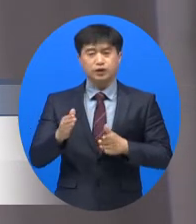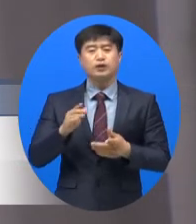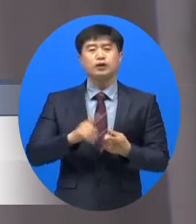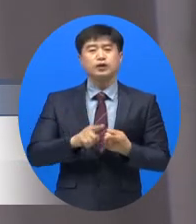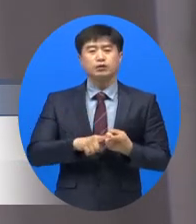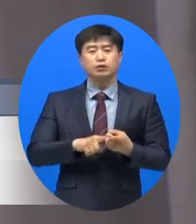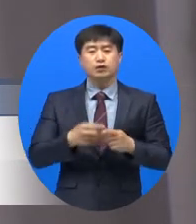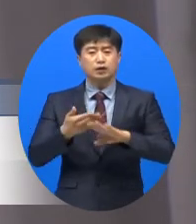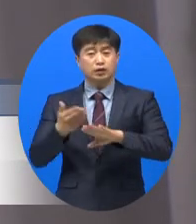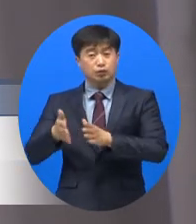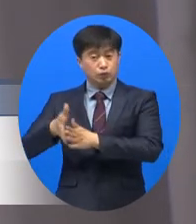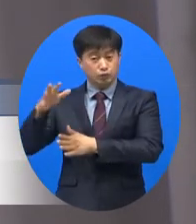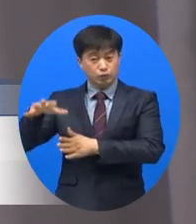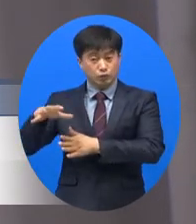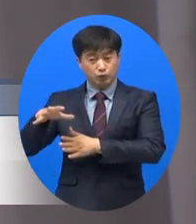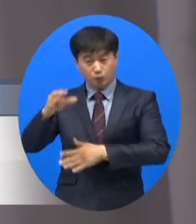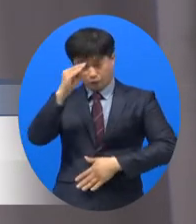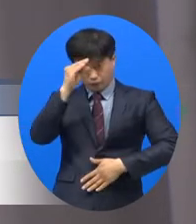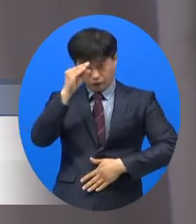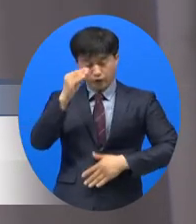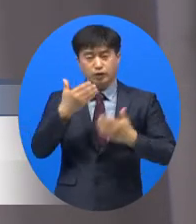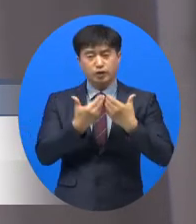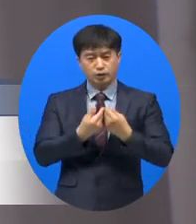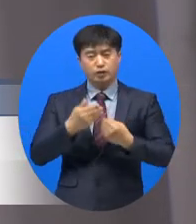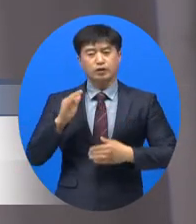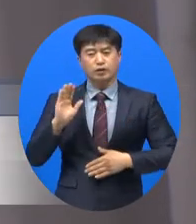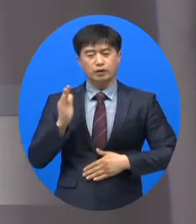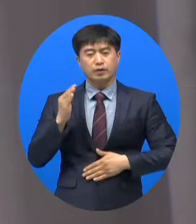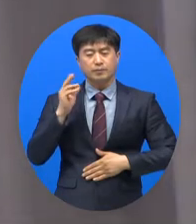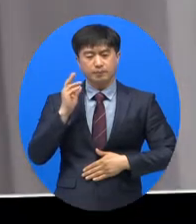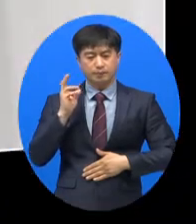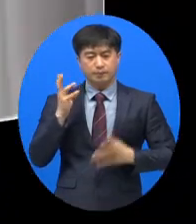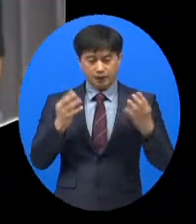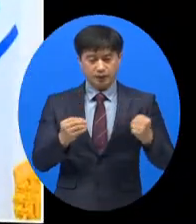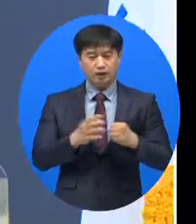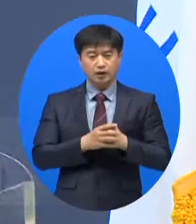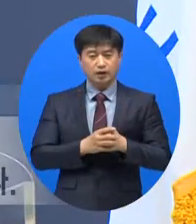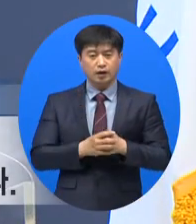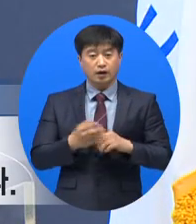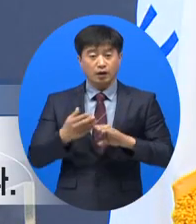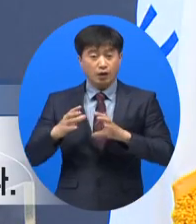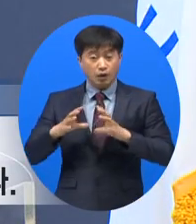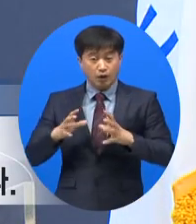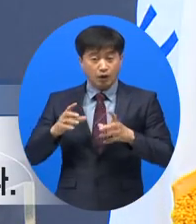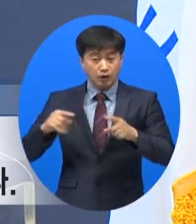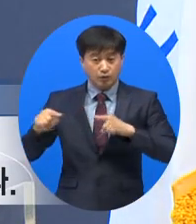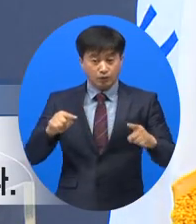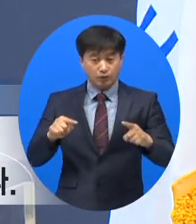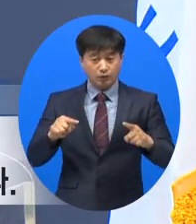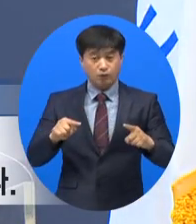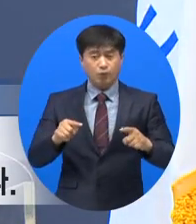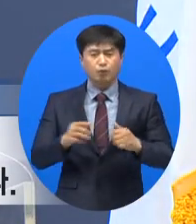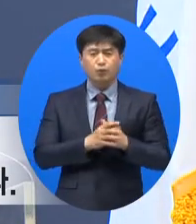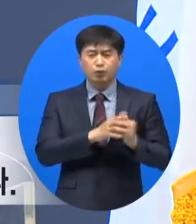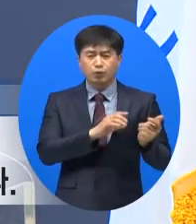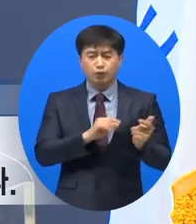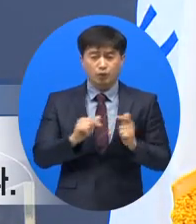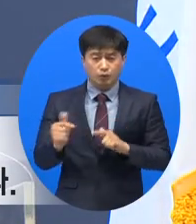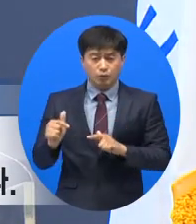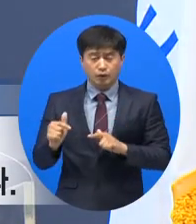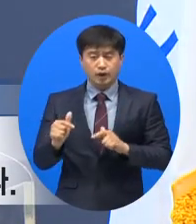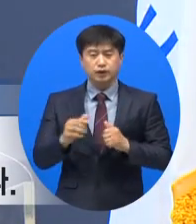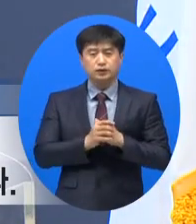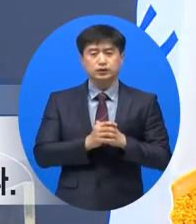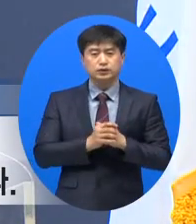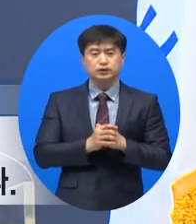다 그것은 다른 옷이에요 굉장히 모범사례가 될 가능성이 많습니다 외교 정보 부자 형제 이런것들을 협력해서 한미동맹